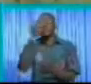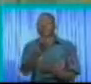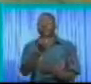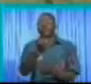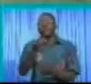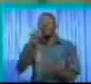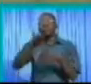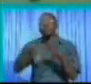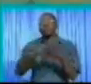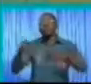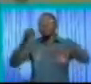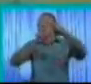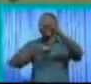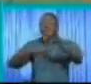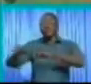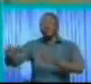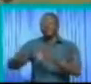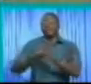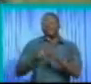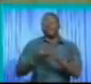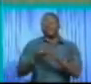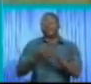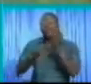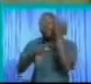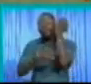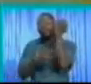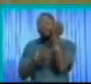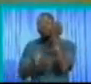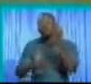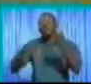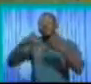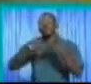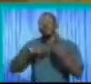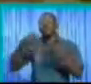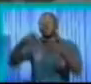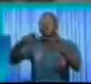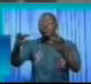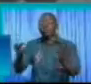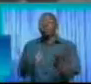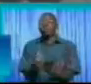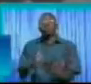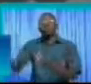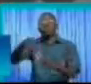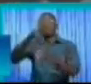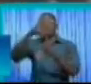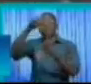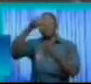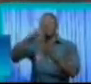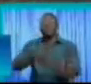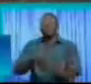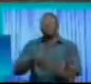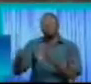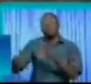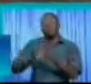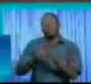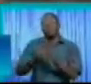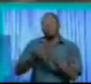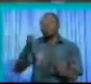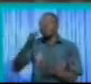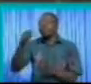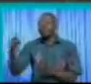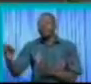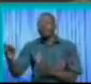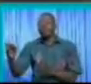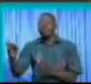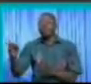naturelles, touristiques et industrielles, la région des Cascades occupe une place stratégique dans la structure économique du Burkina